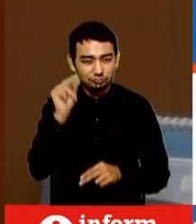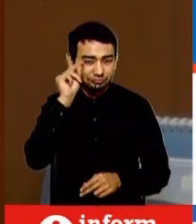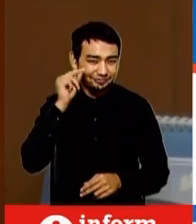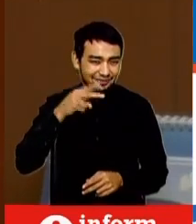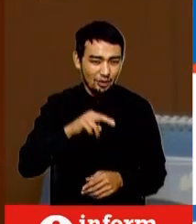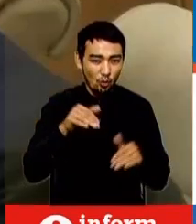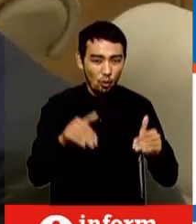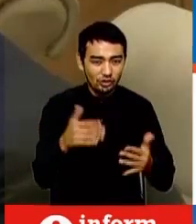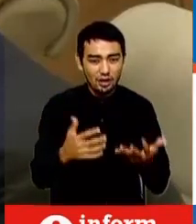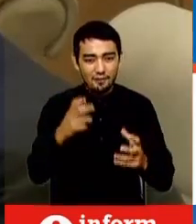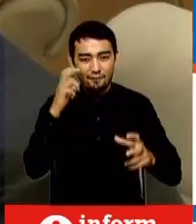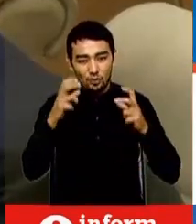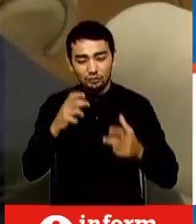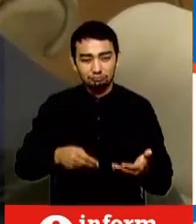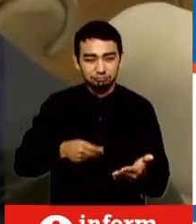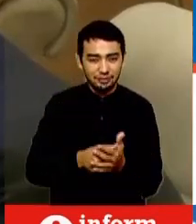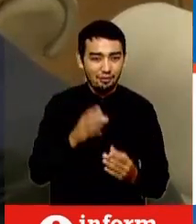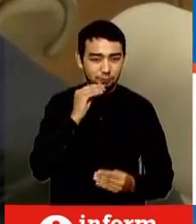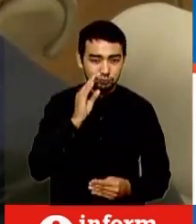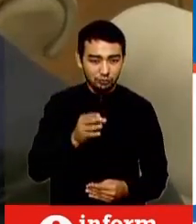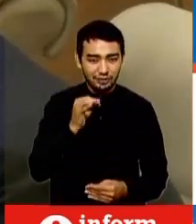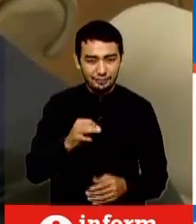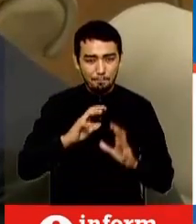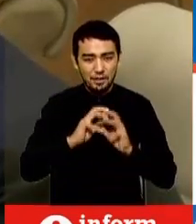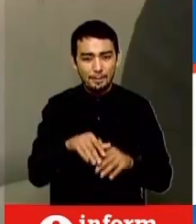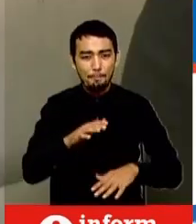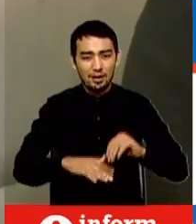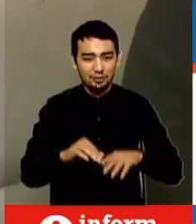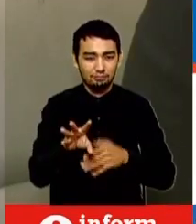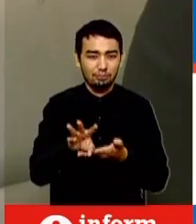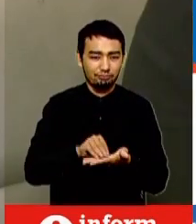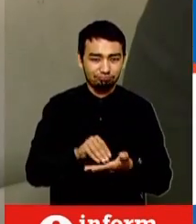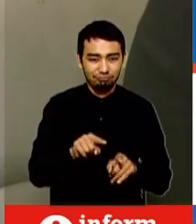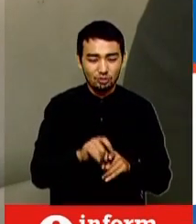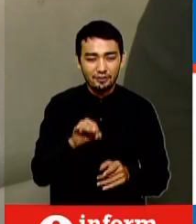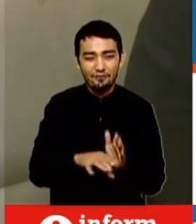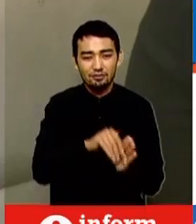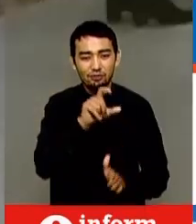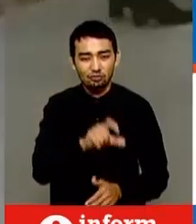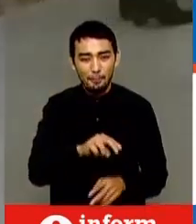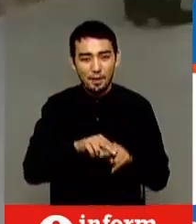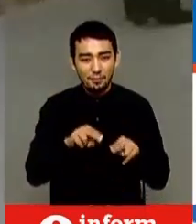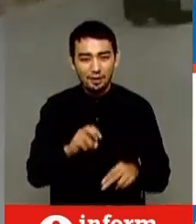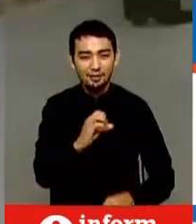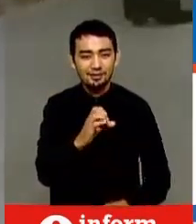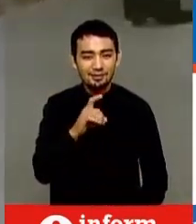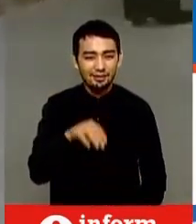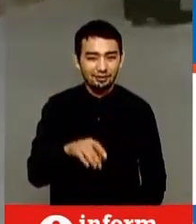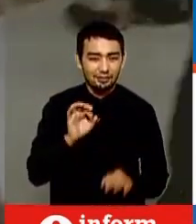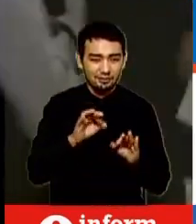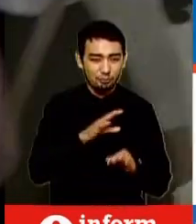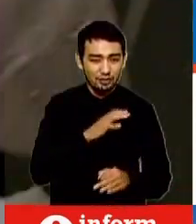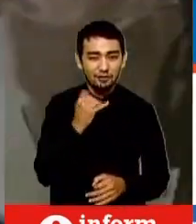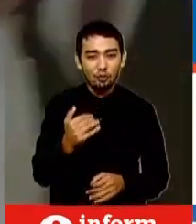в колледже либо в вузе – это мировая практика, отметил экс-министр просвещения, а ныне депутат Мажилиса парламента Асхат Аймагамбетов. По